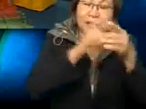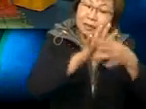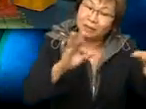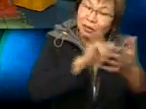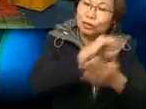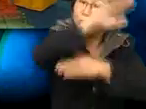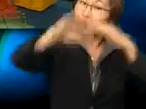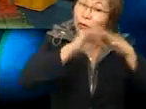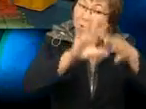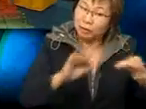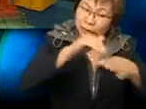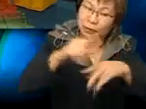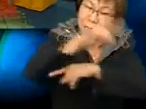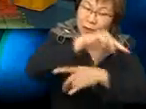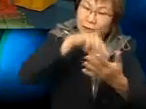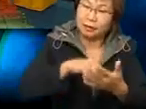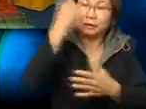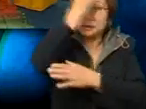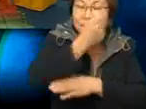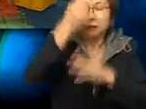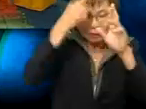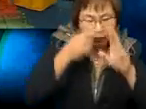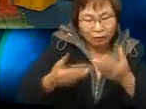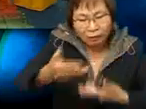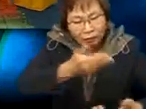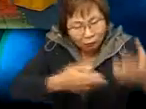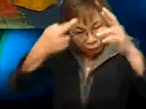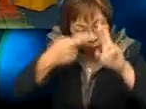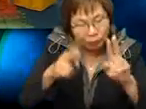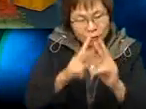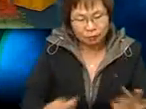Keseluruhan cerita pada hari ini ialah sikap saling menghormati adalah